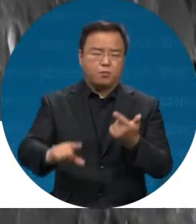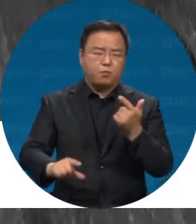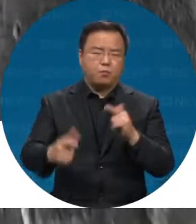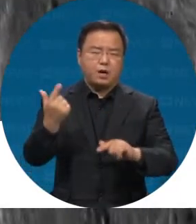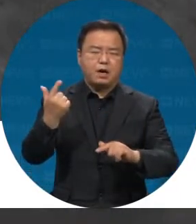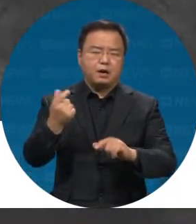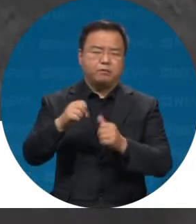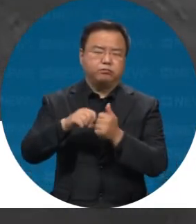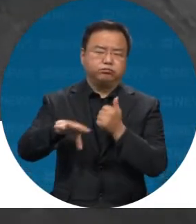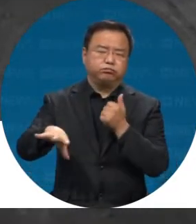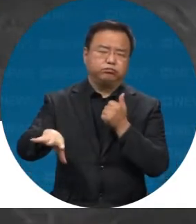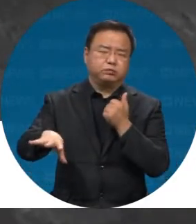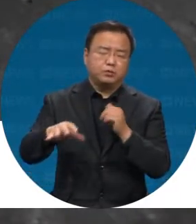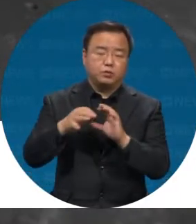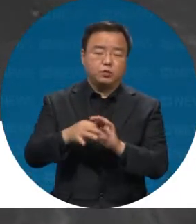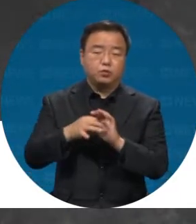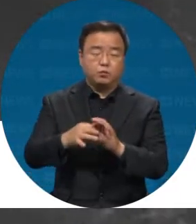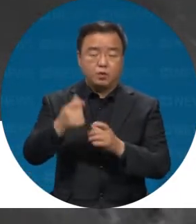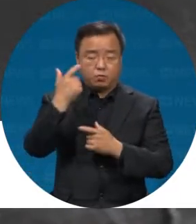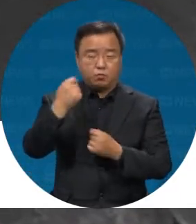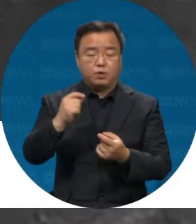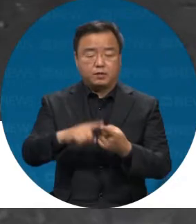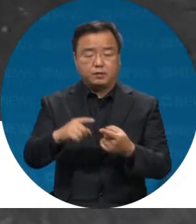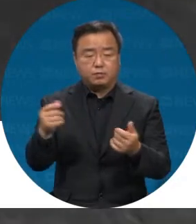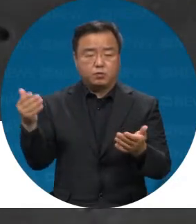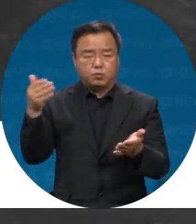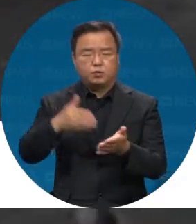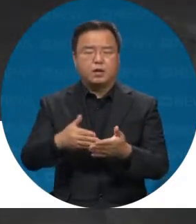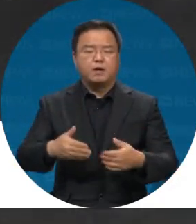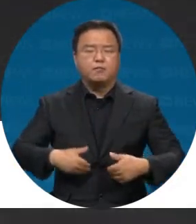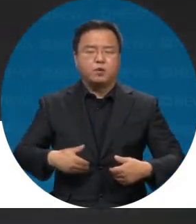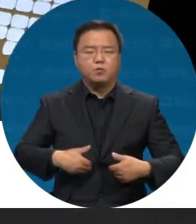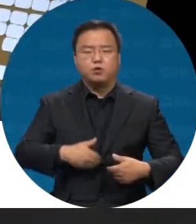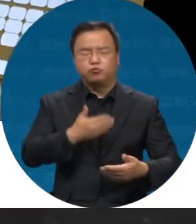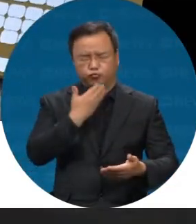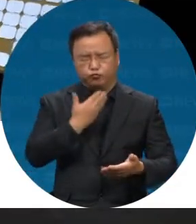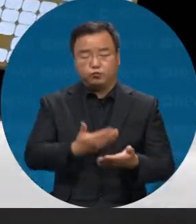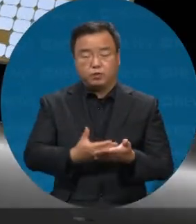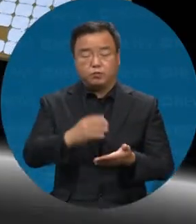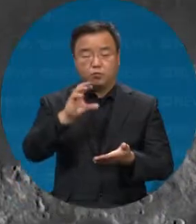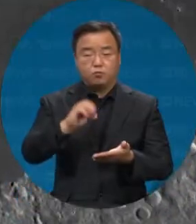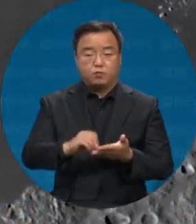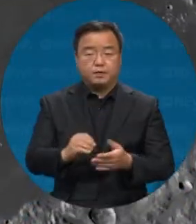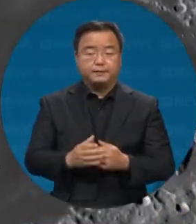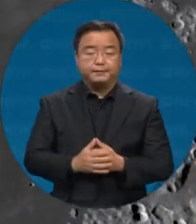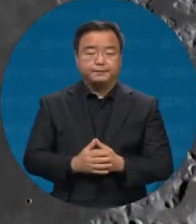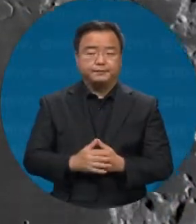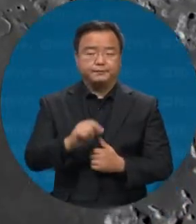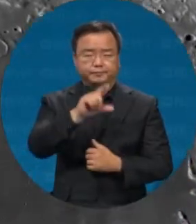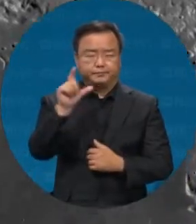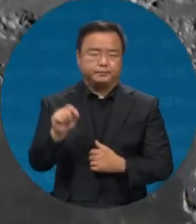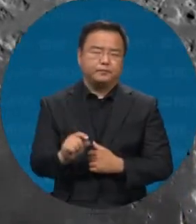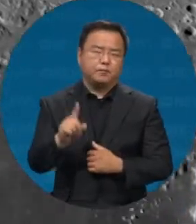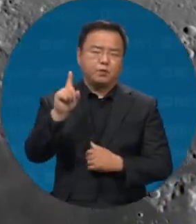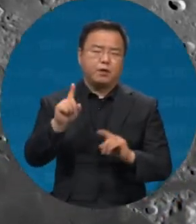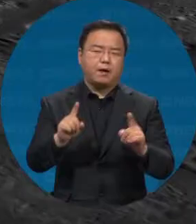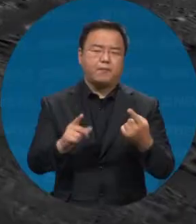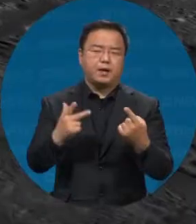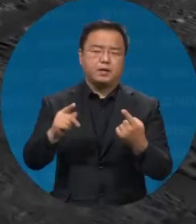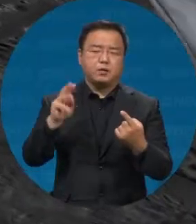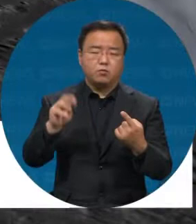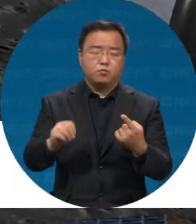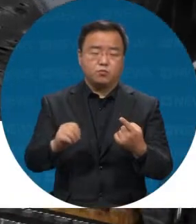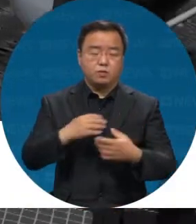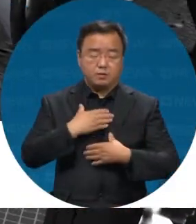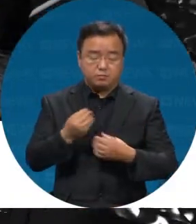달의 위치를 딱 들어야 되는데 고개 제 가장 고려 두 달 고도 100km 궤도에 안착한